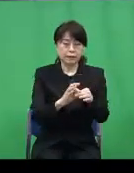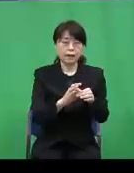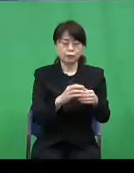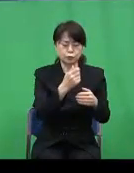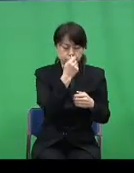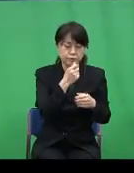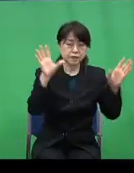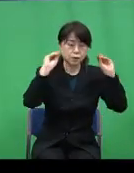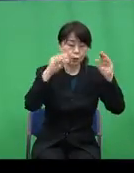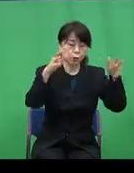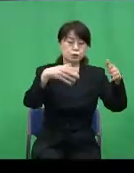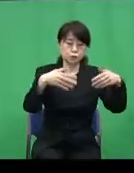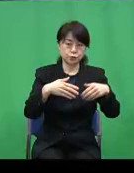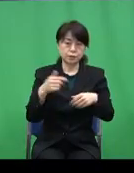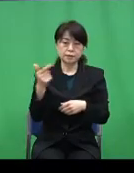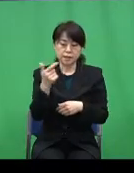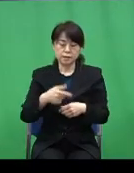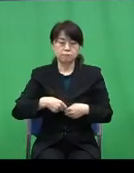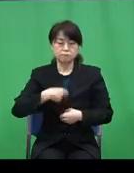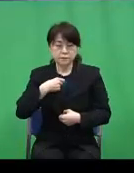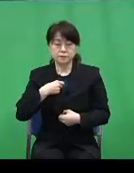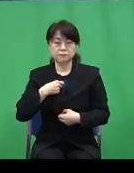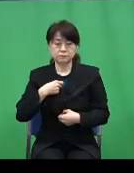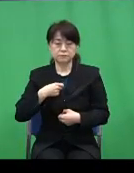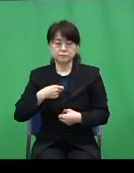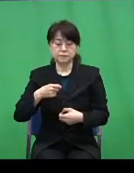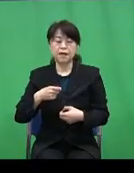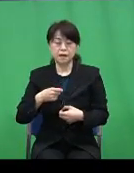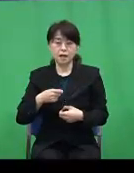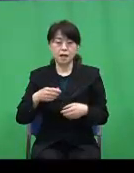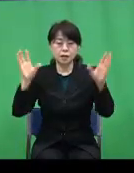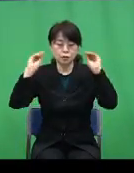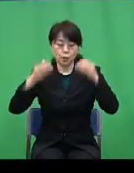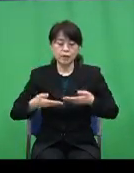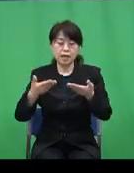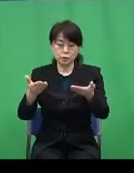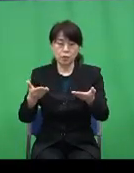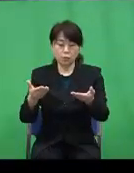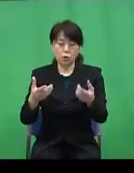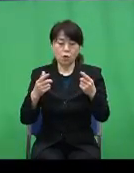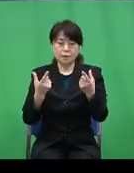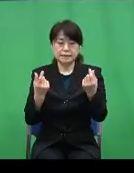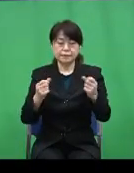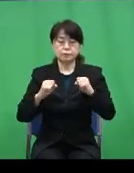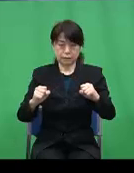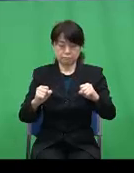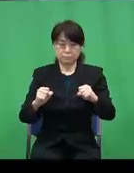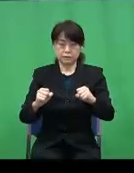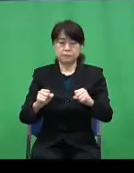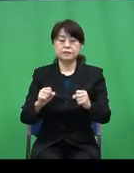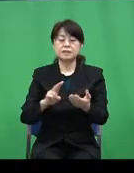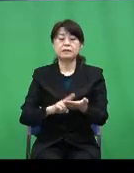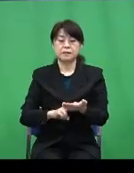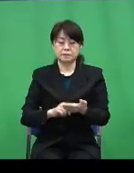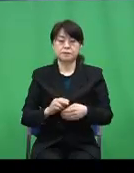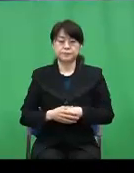にした情報収集とか、迅速かつ的確な情報に提供に万全期すとされております。そこでですね、